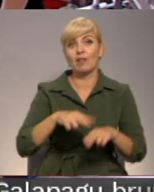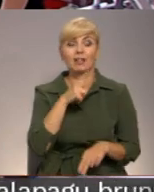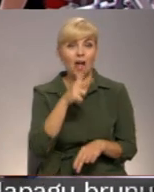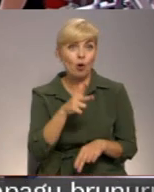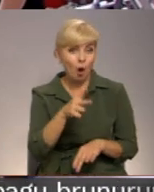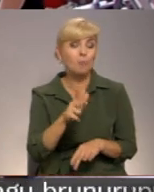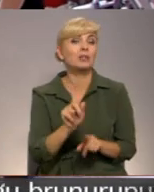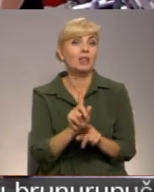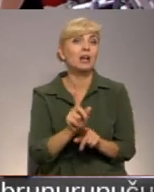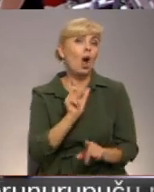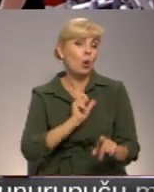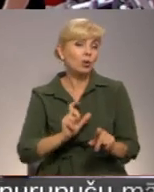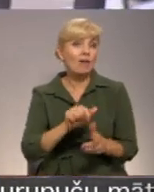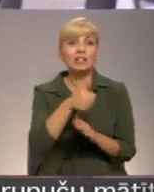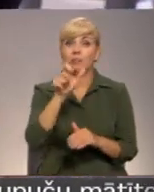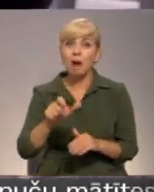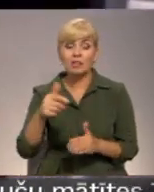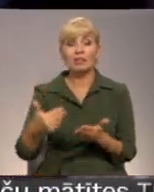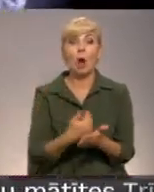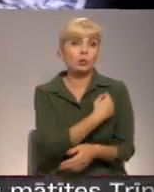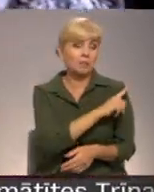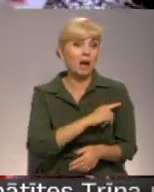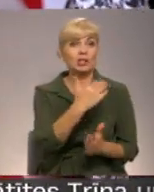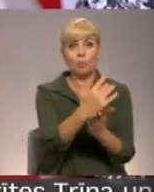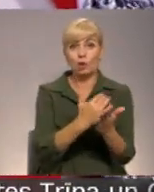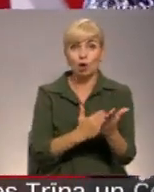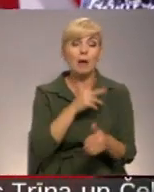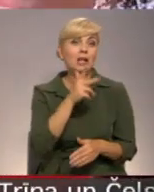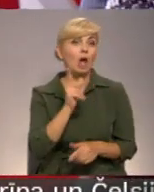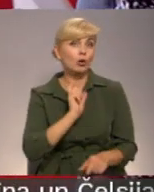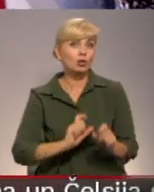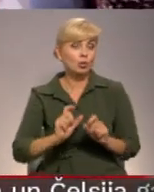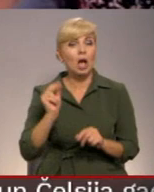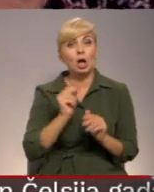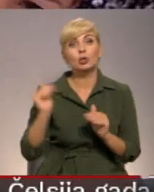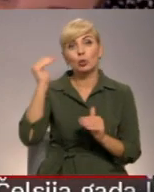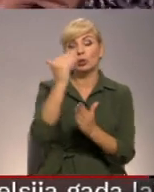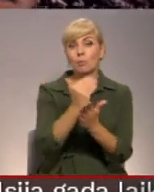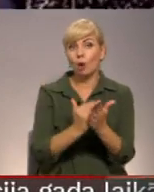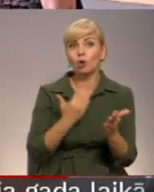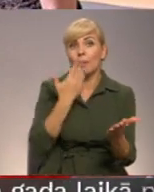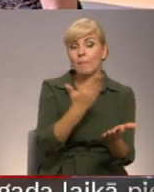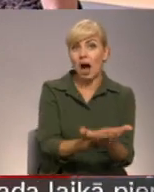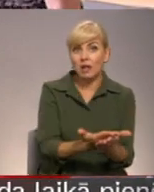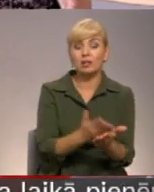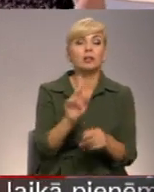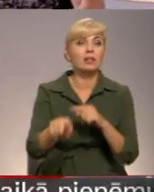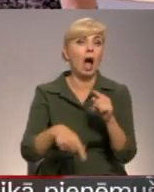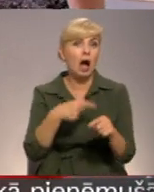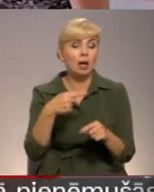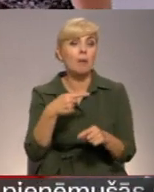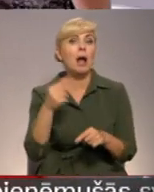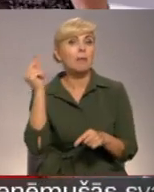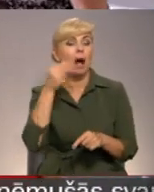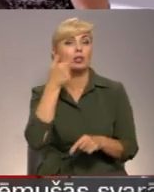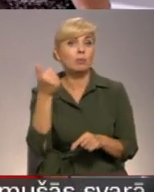Daugavpils universitātes pārstāvi sola, ka jaunās medicīnas programmas Daugavpils universitātes studiju programmu piedāvājumā varētu parādīties jau nākamajā mācību